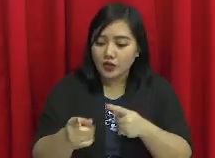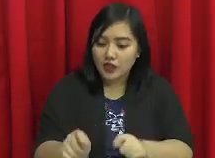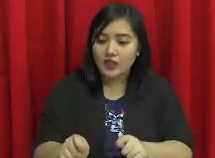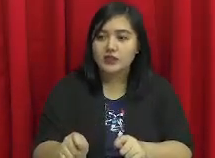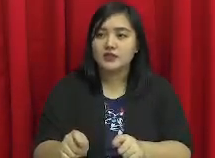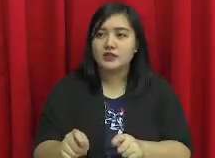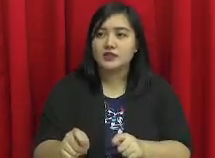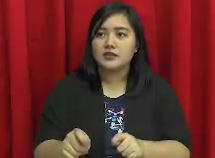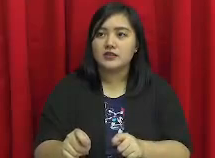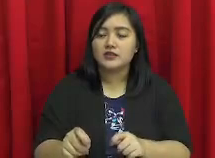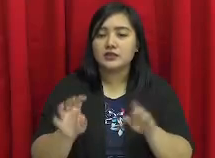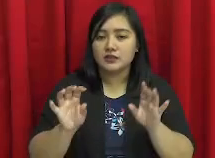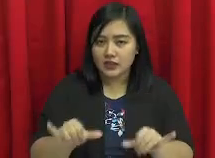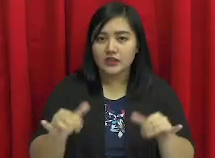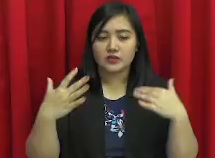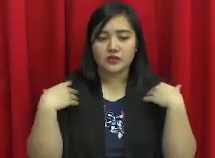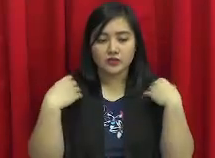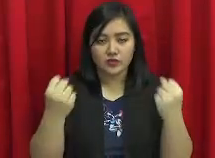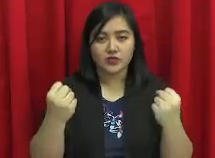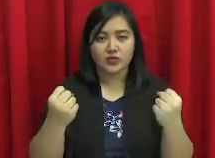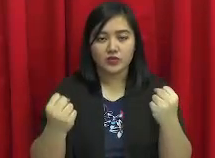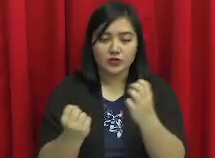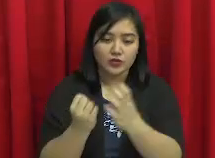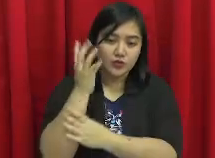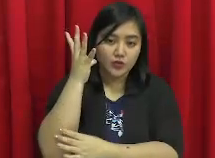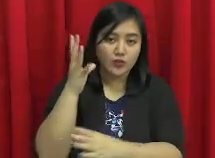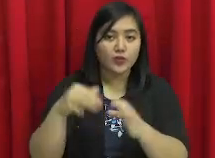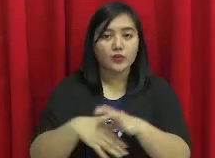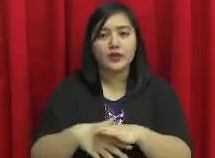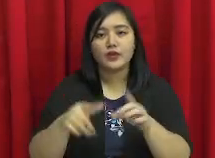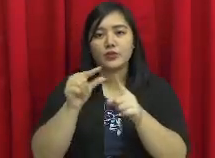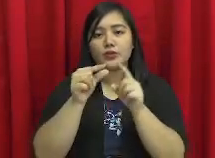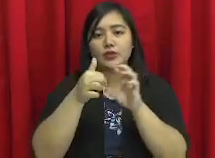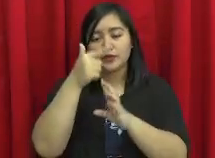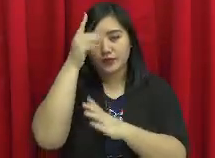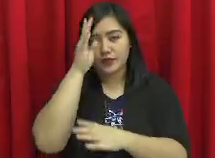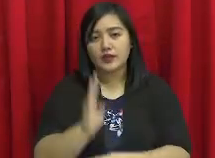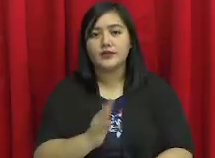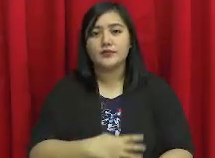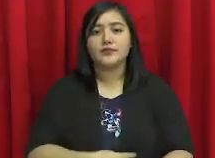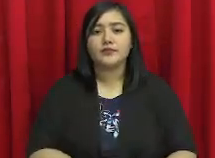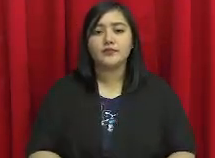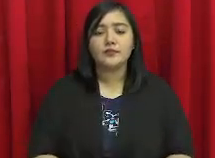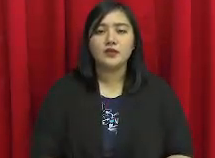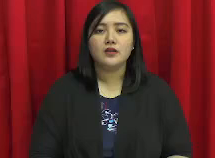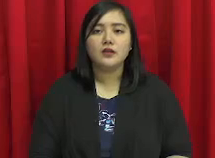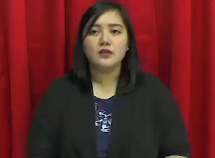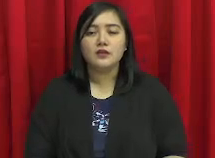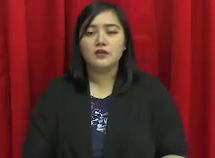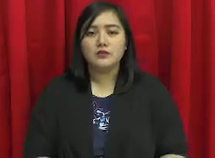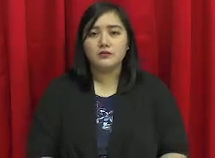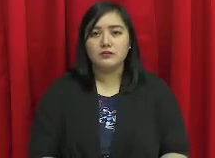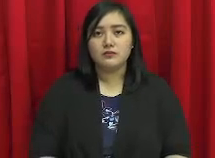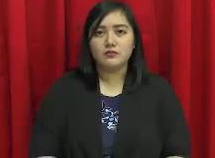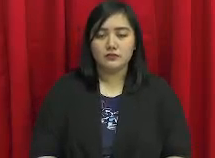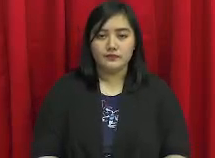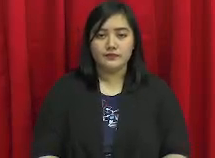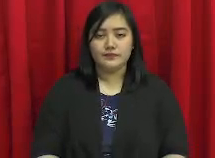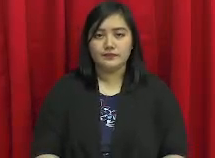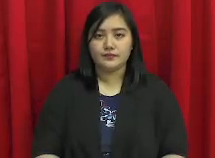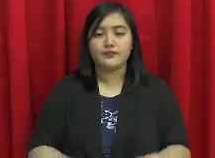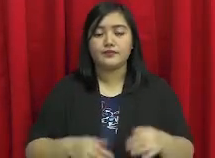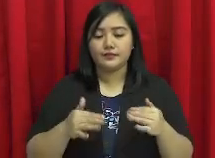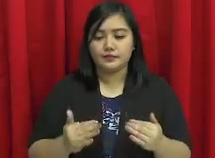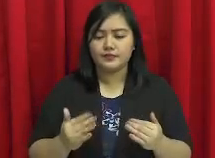at dito tayo tumatag. Balik tayo sa pinag-uusapan po natin. Alright? Now, ito yung sinasabi ko, Sir Conrad.